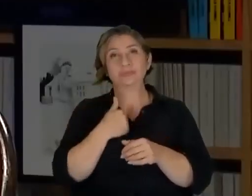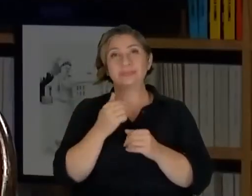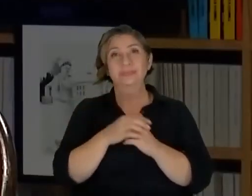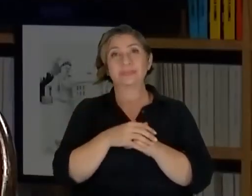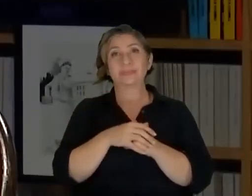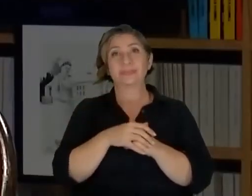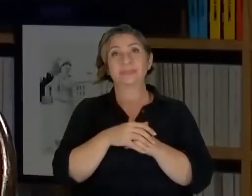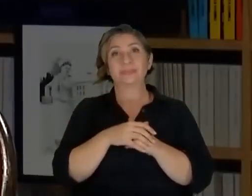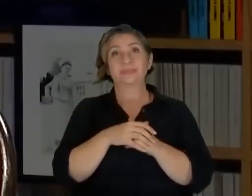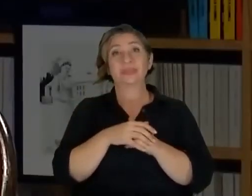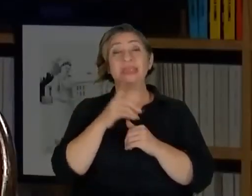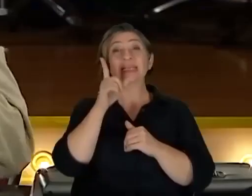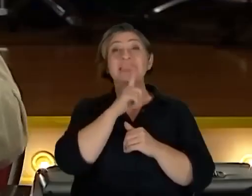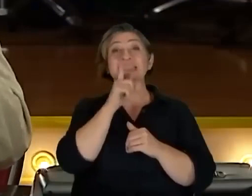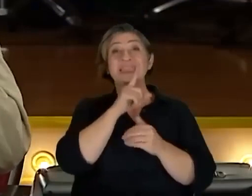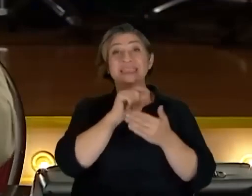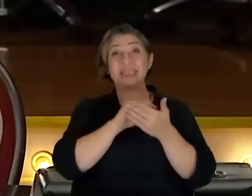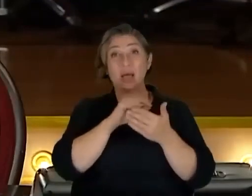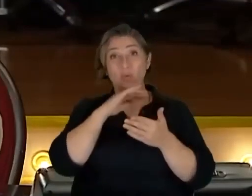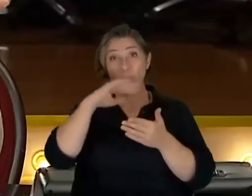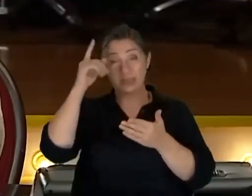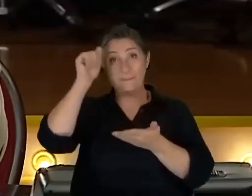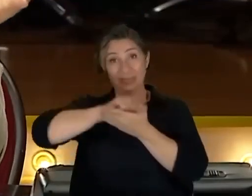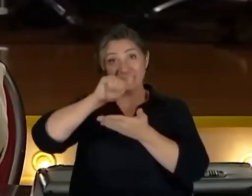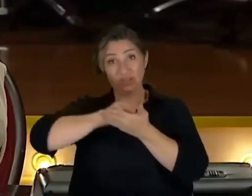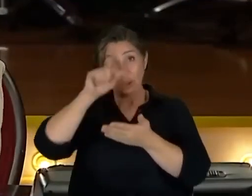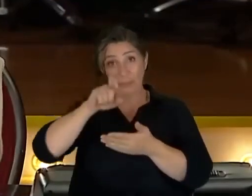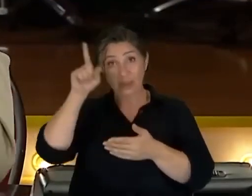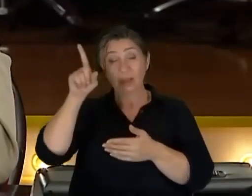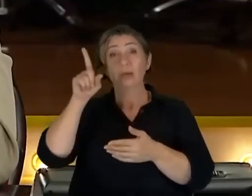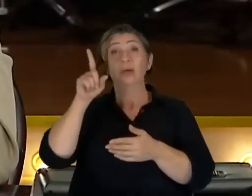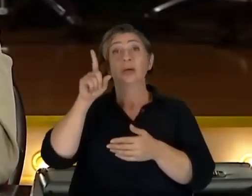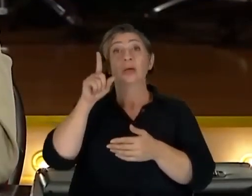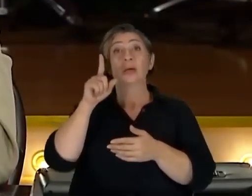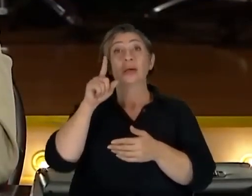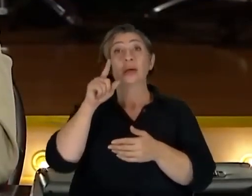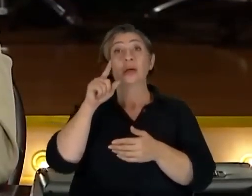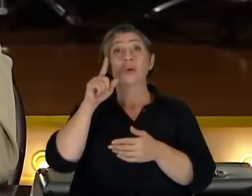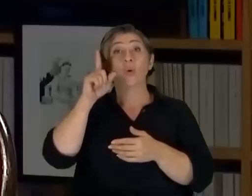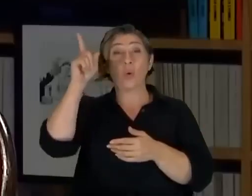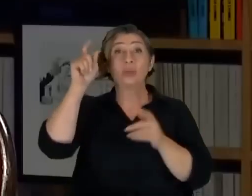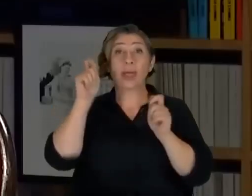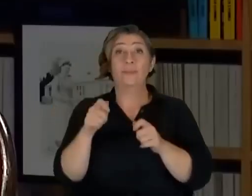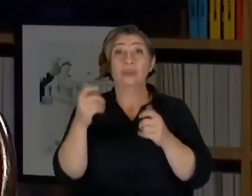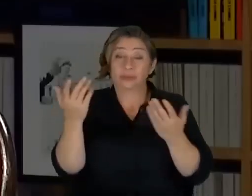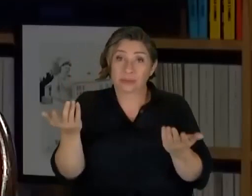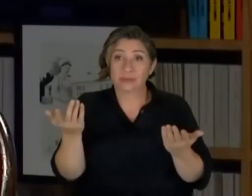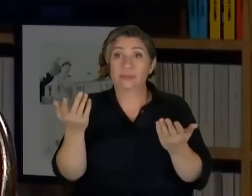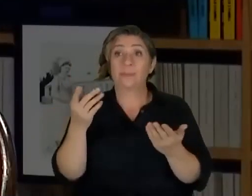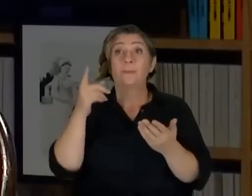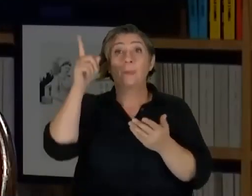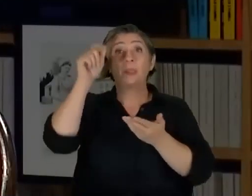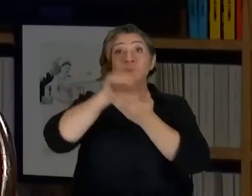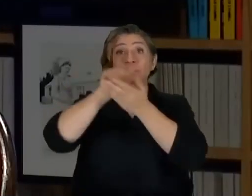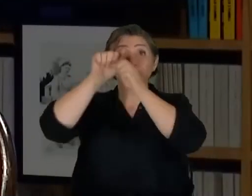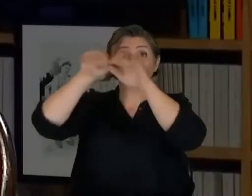Evet. Şimdi İngilizcesini yazmalı. Yani yurt dışında da basılacak mı, böyle bir şey var mı? Yani orada yaptık tabii ki bunu. O orada